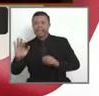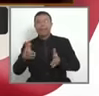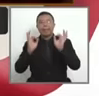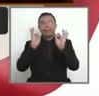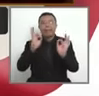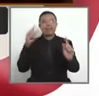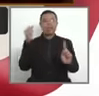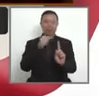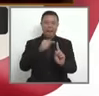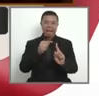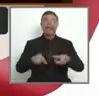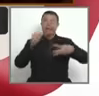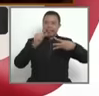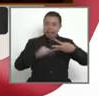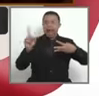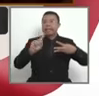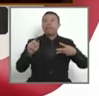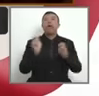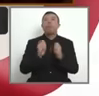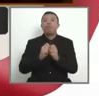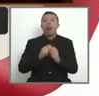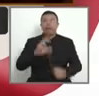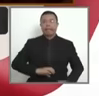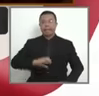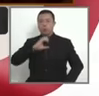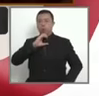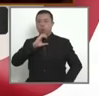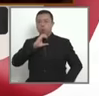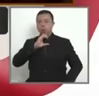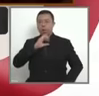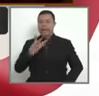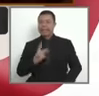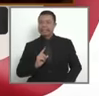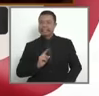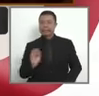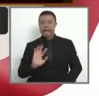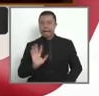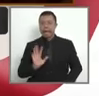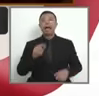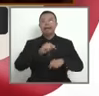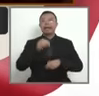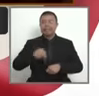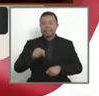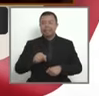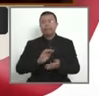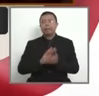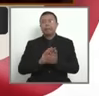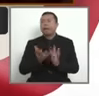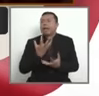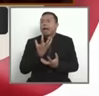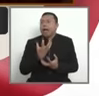pamrihnya demi tujuan apa sih Bang Refli Kenapa pamrihnya itu demi tujuan apa I biar dipilihlah calon yang didorong yang